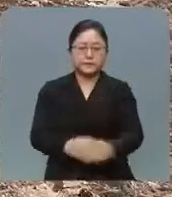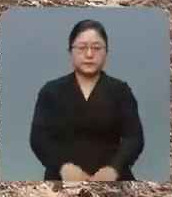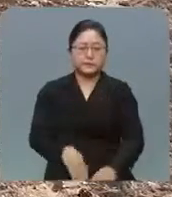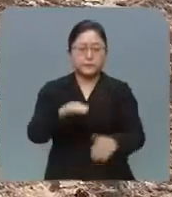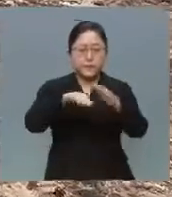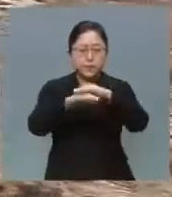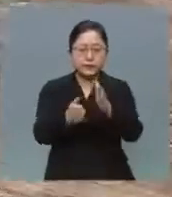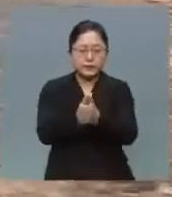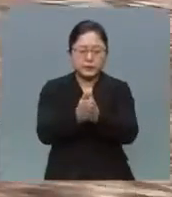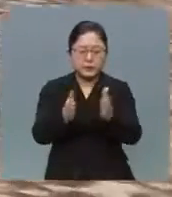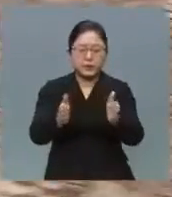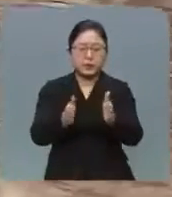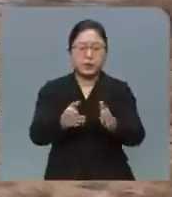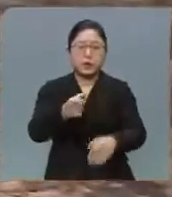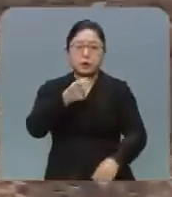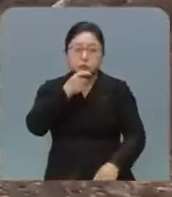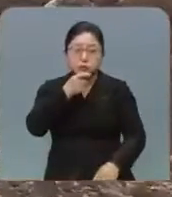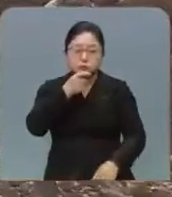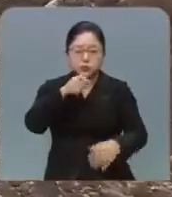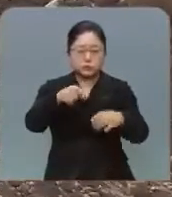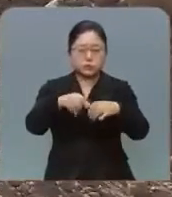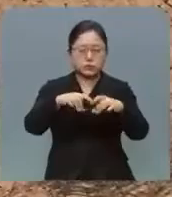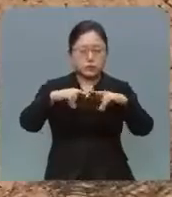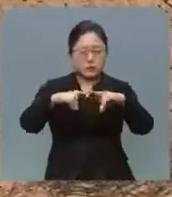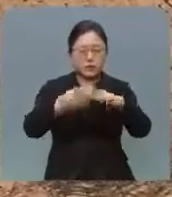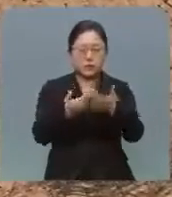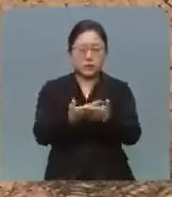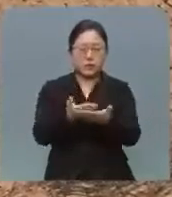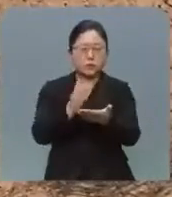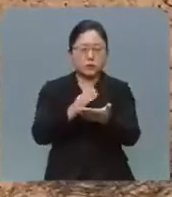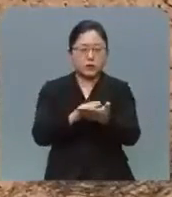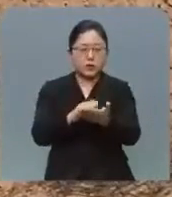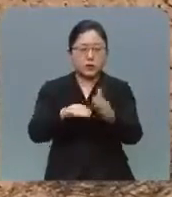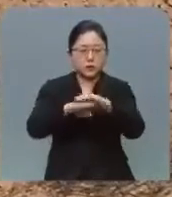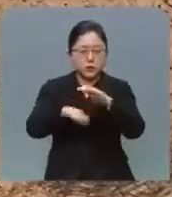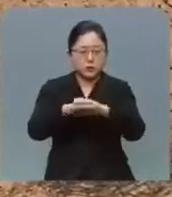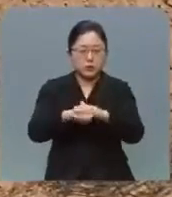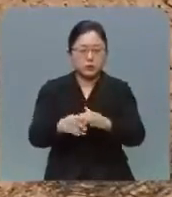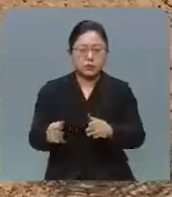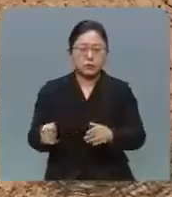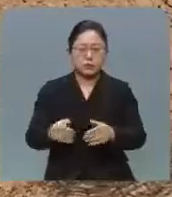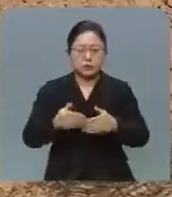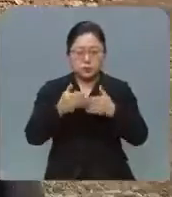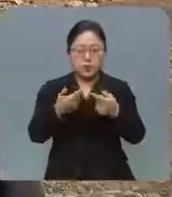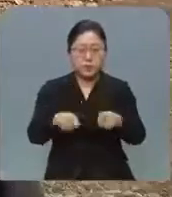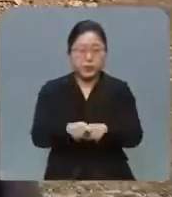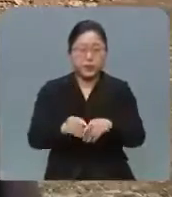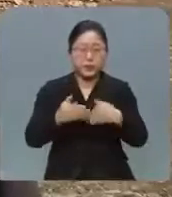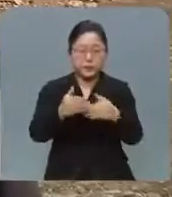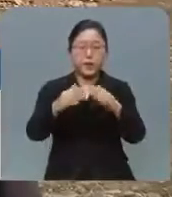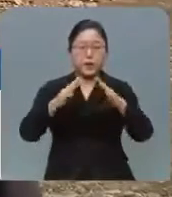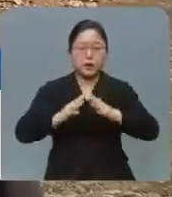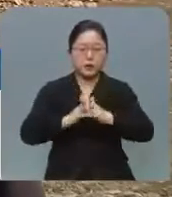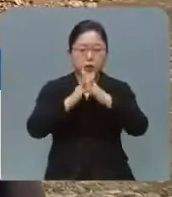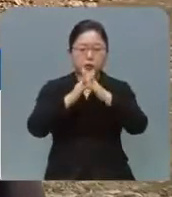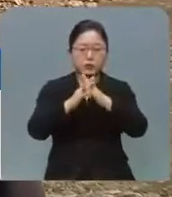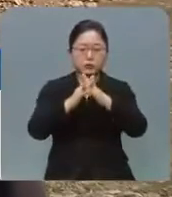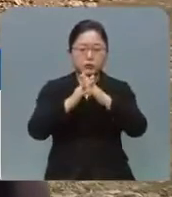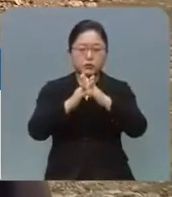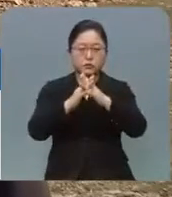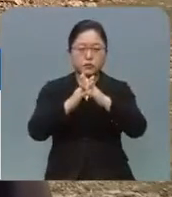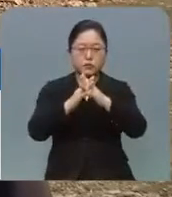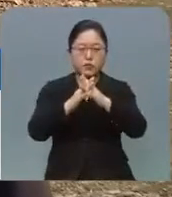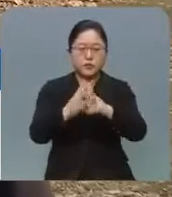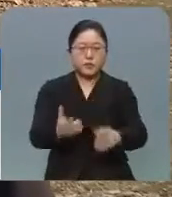이 공사가 시작되면 상하수도와 전기공사 등도 속도가 붙을 것으로 보입니다. 건축이라든가 그런